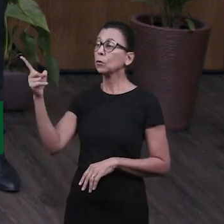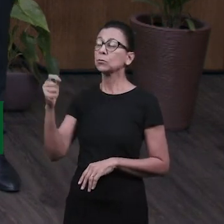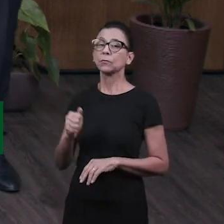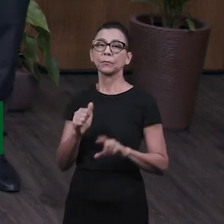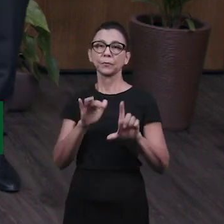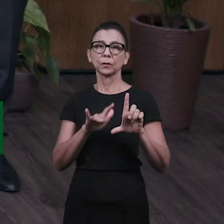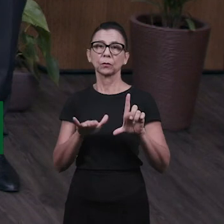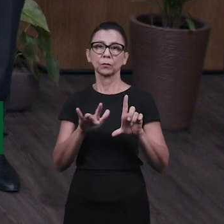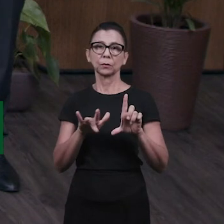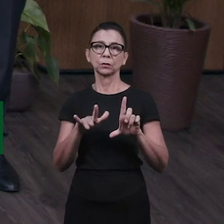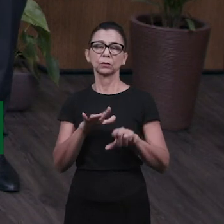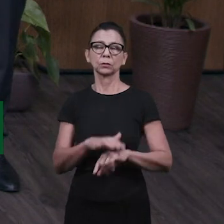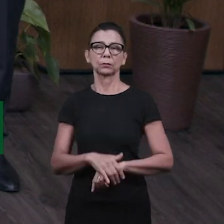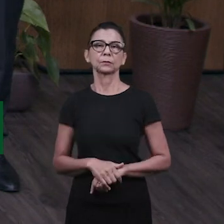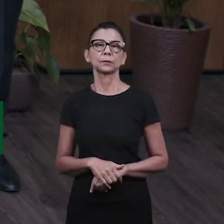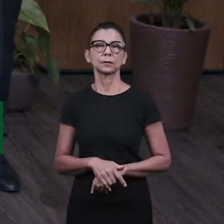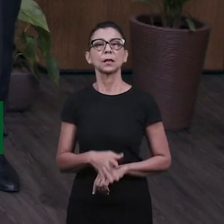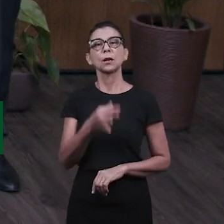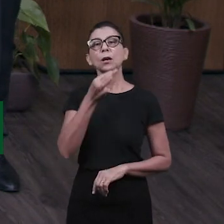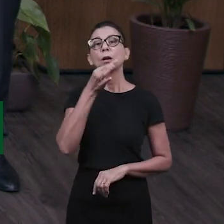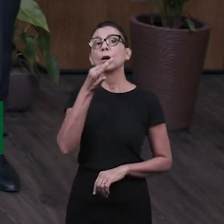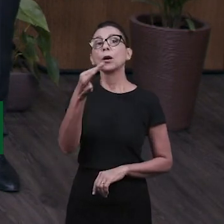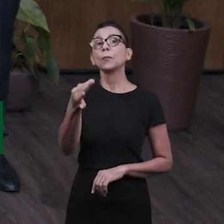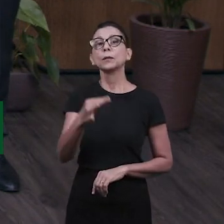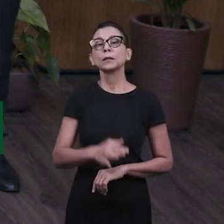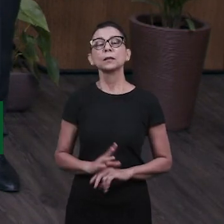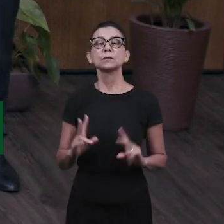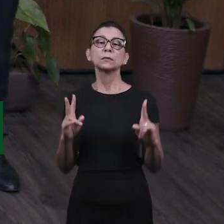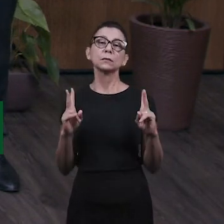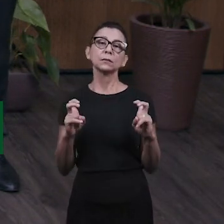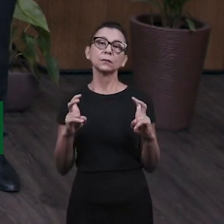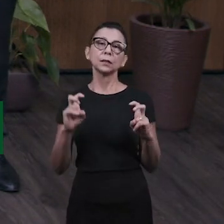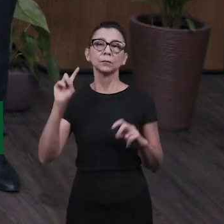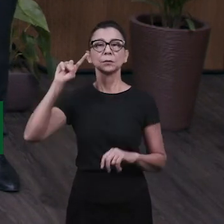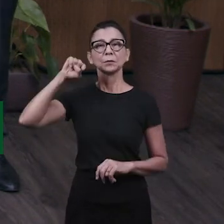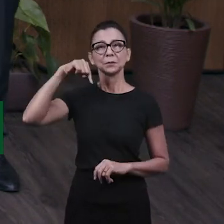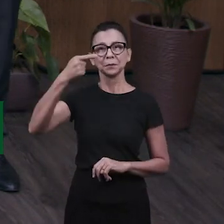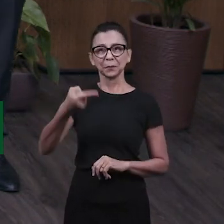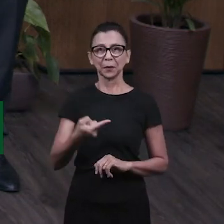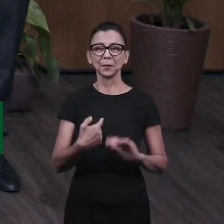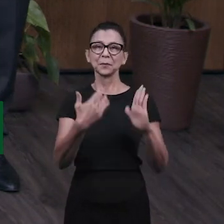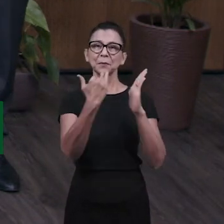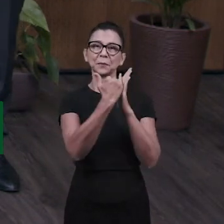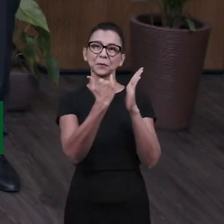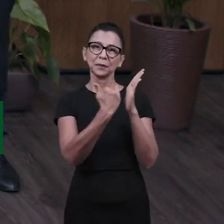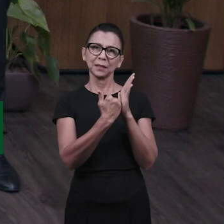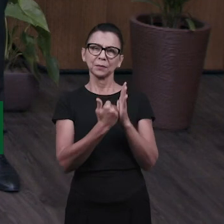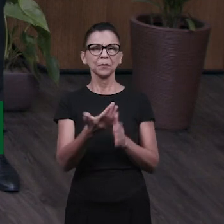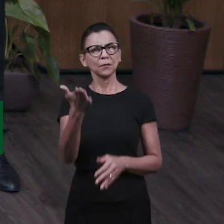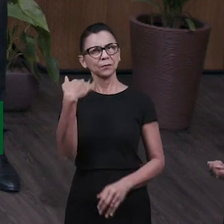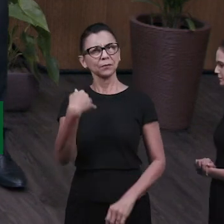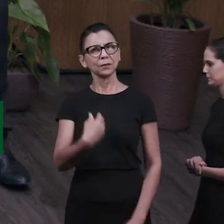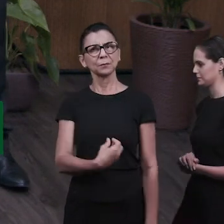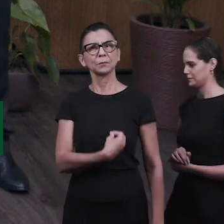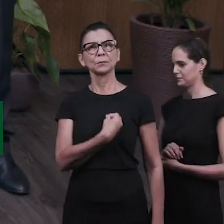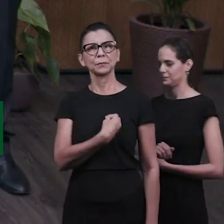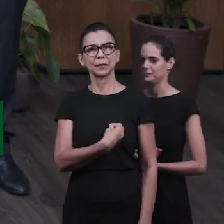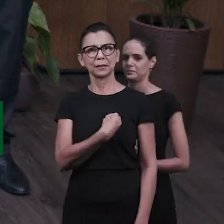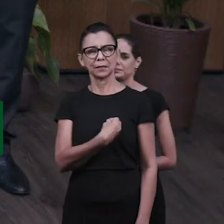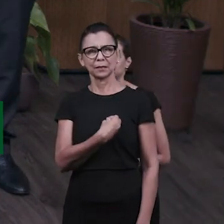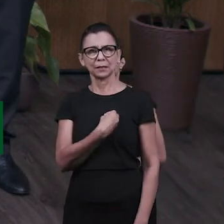pointez votre smartphone vers ce code, vous allez recevoir la